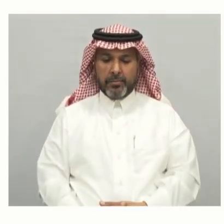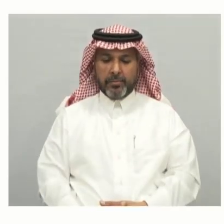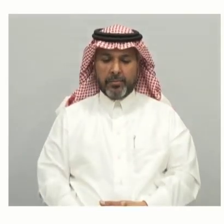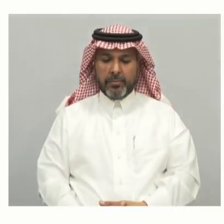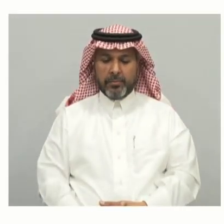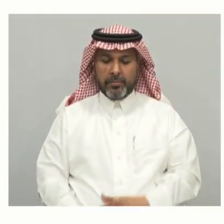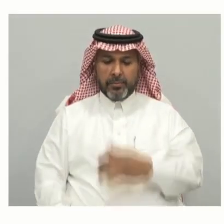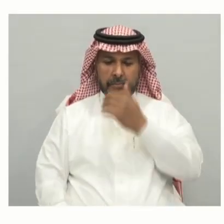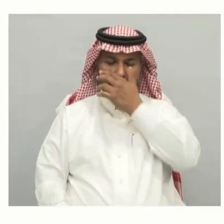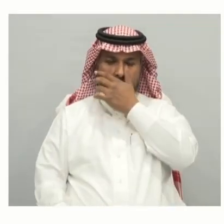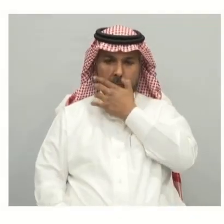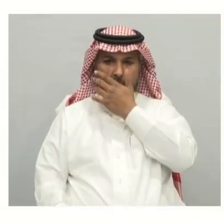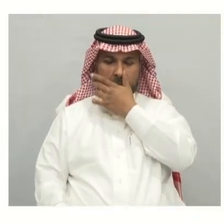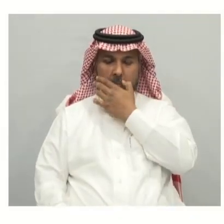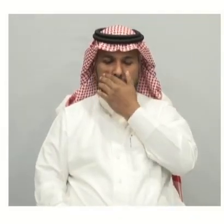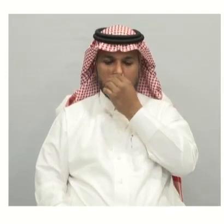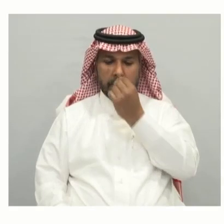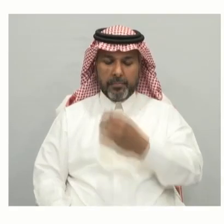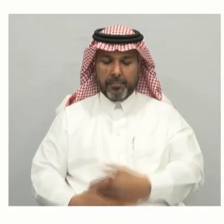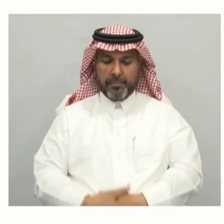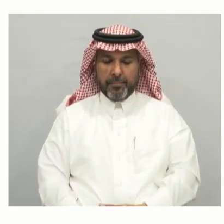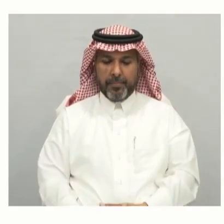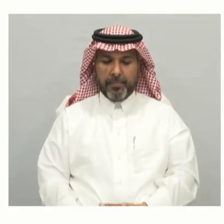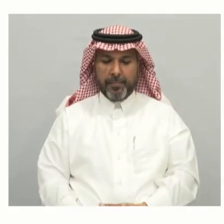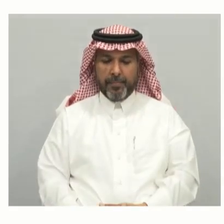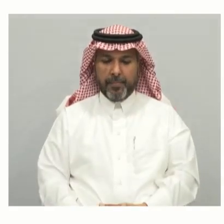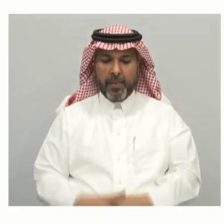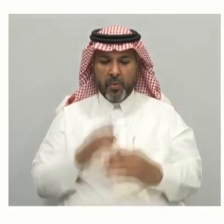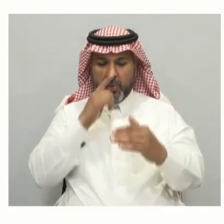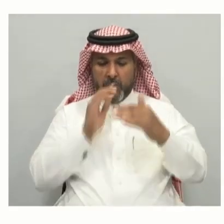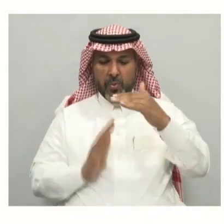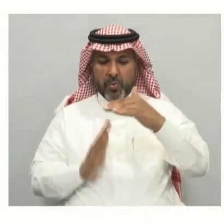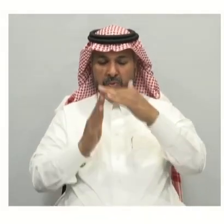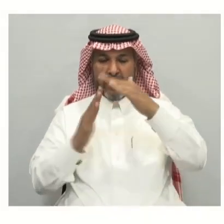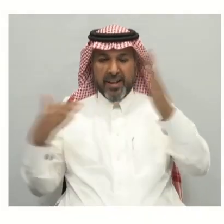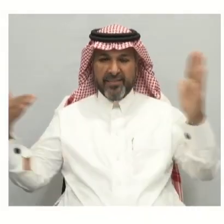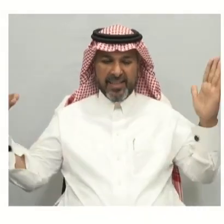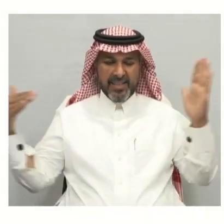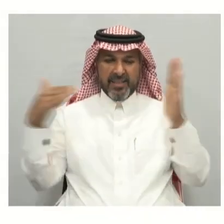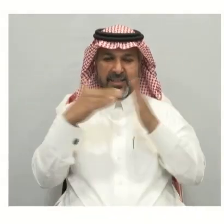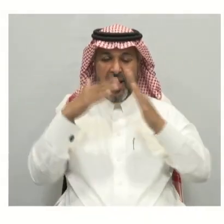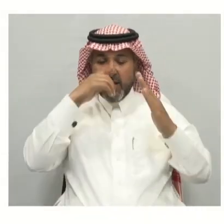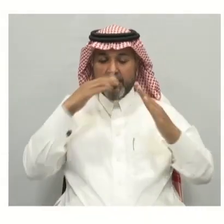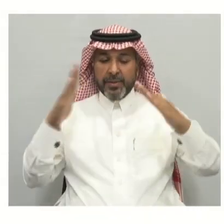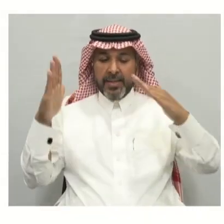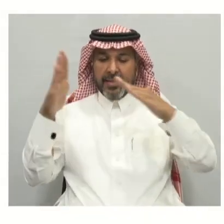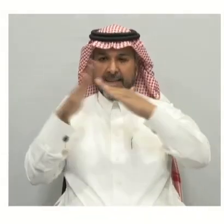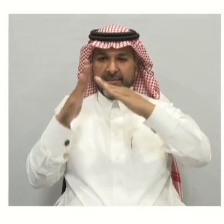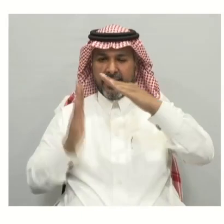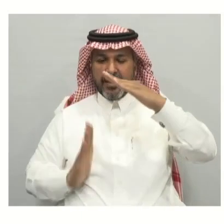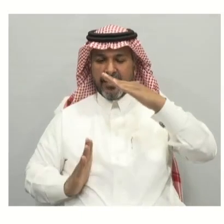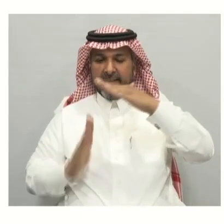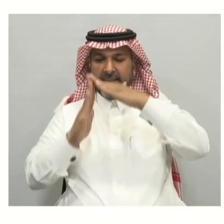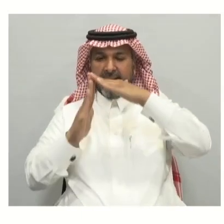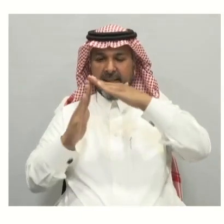اذا سوف نرسم ماذا عمود الى ان يتقاطع مع الخط الممثل للعلاقه ثم ننظر ما